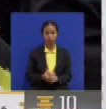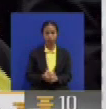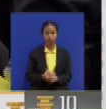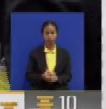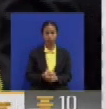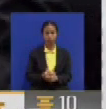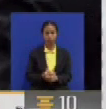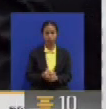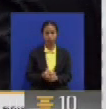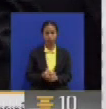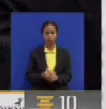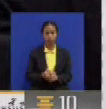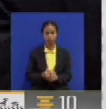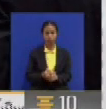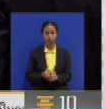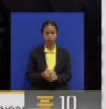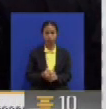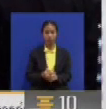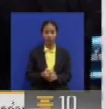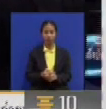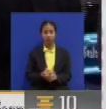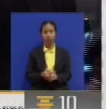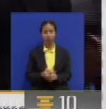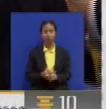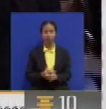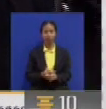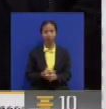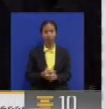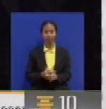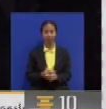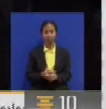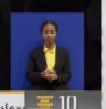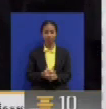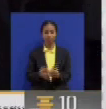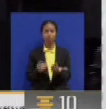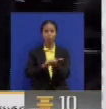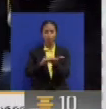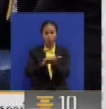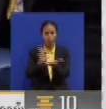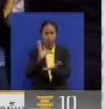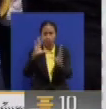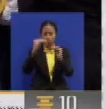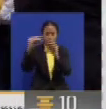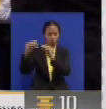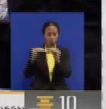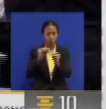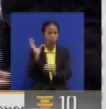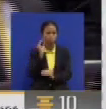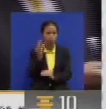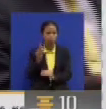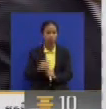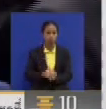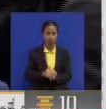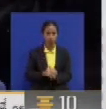หลายคน วีรกรนี่ก็อยู่กับทักษิณมาตลอด ฮะนายวีรกรคำประกอบนี่นะ อยู่กับทักษิณมาตลอดใช่อยู่เพื่อไท